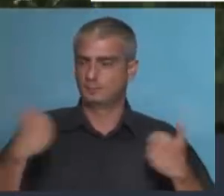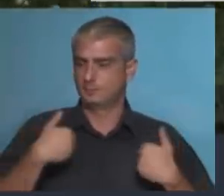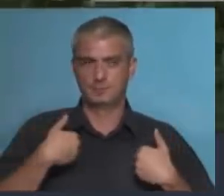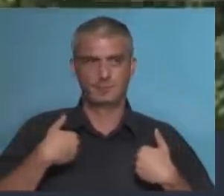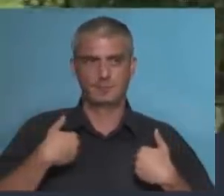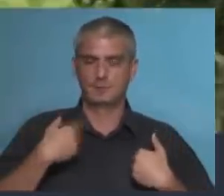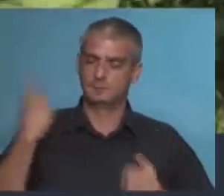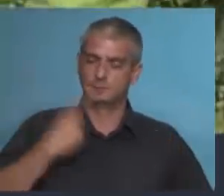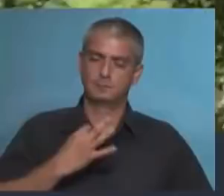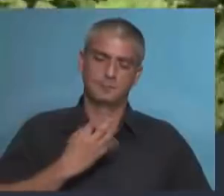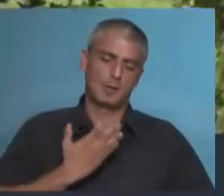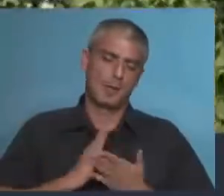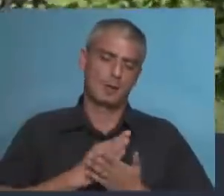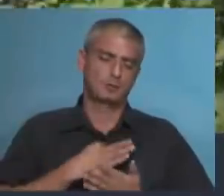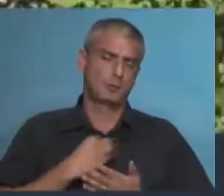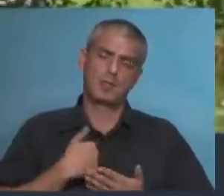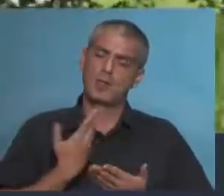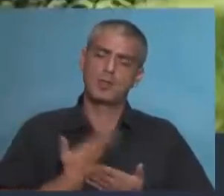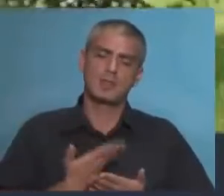של עצמי. אני אתן דין וחשבון לעצמי.